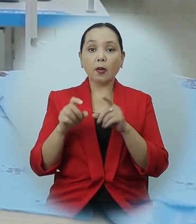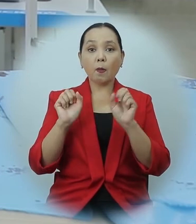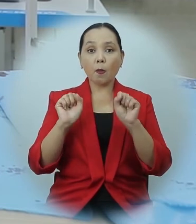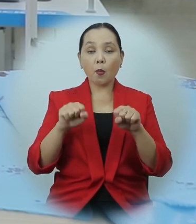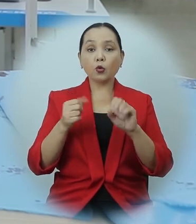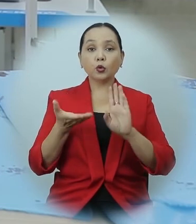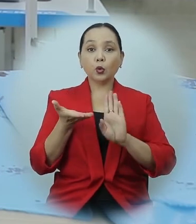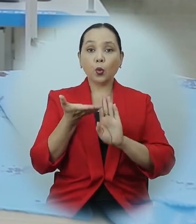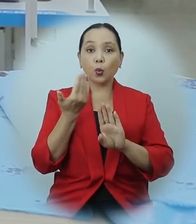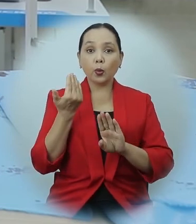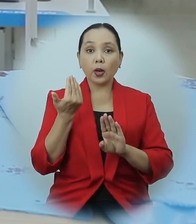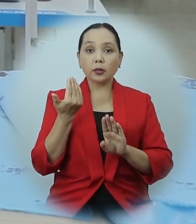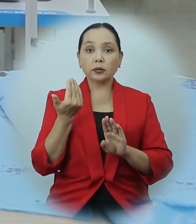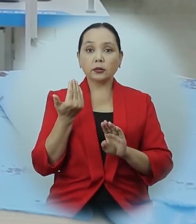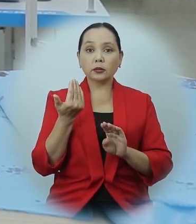можно